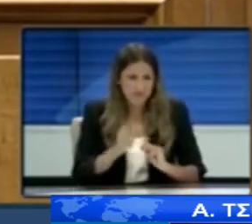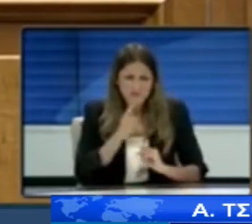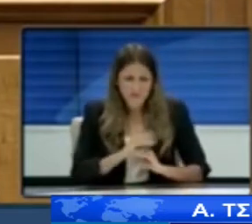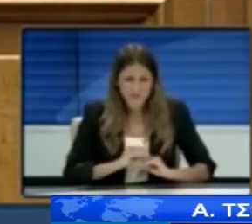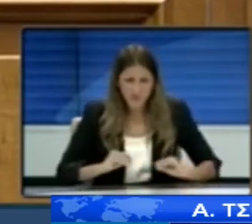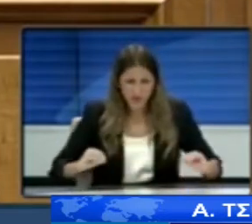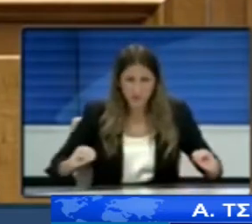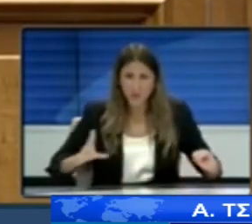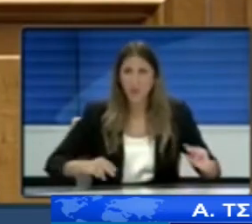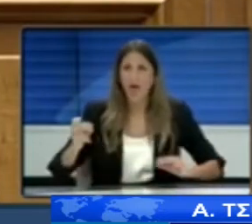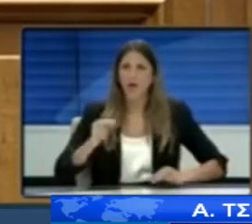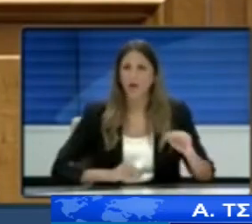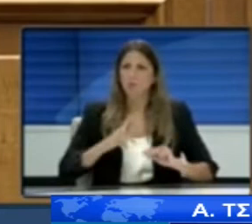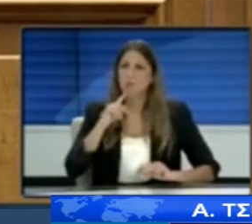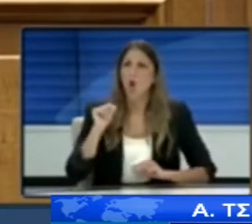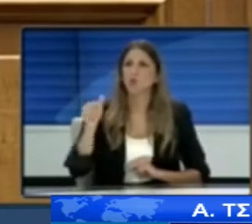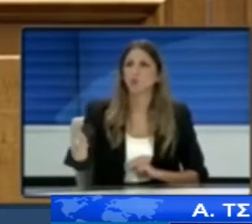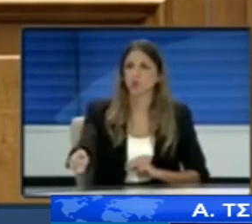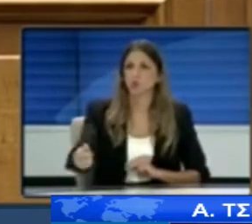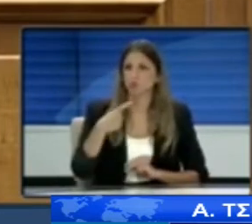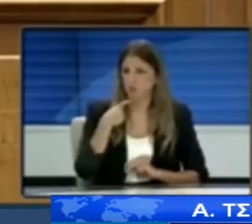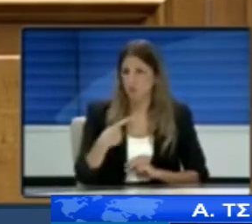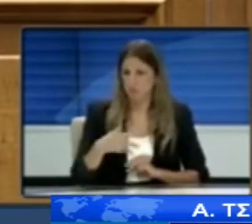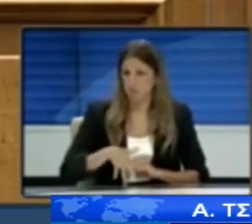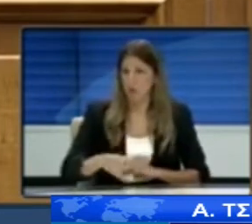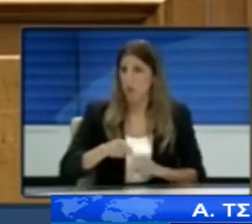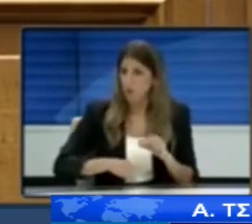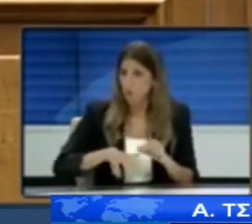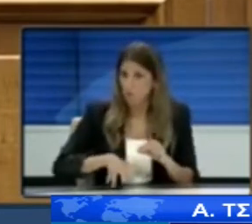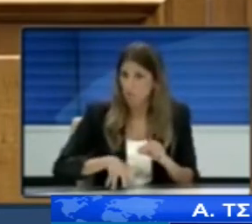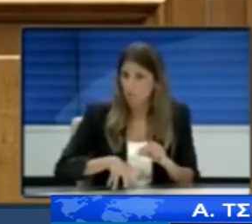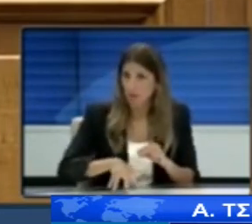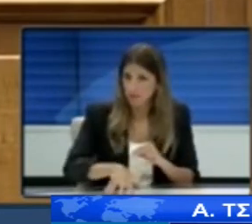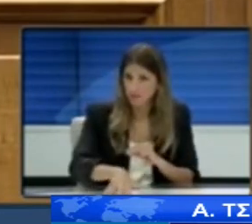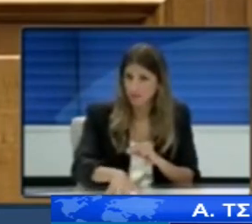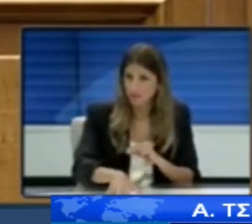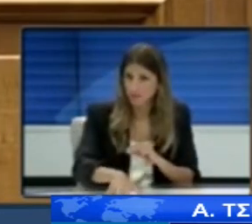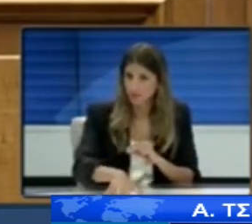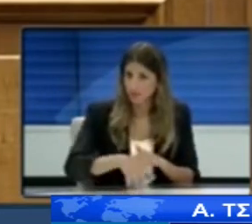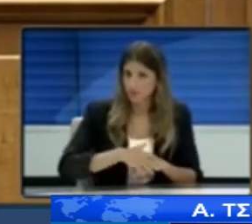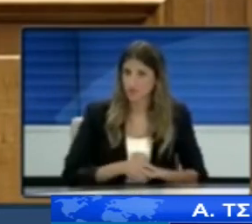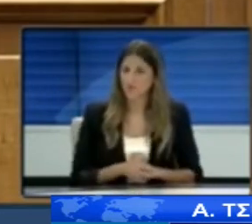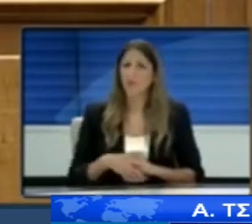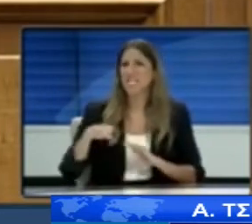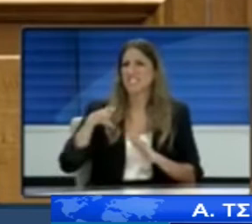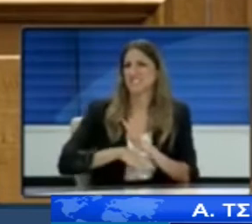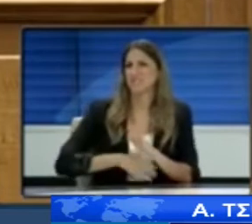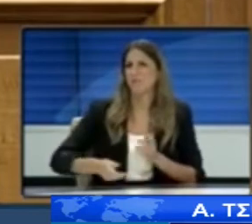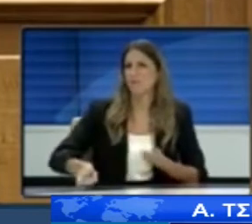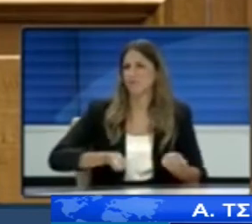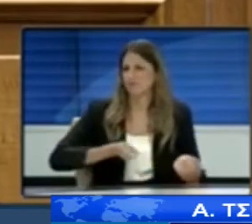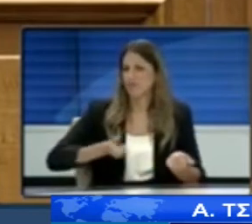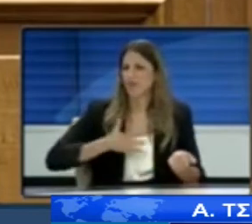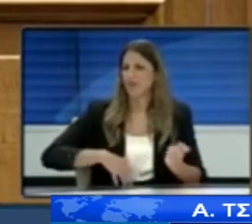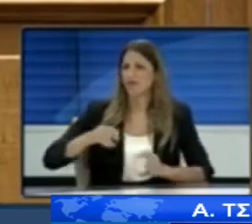αμφίσιμες δηλώσεις σας, την προσφυγή στην κάλπη. Σχέδιό σας να κάψετε την απλή αναλογική. Βλέπετε τώρα